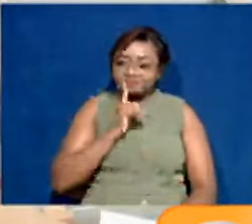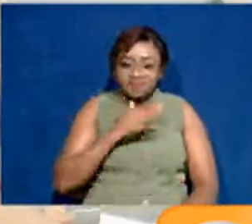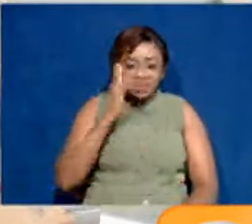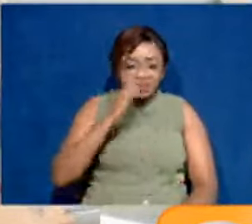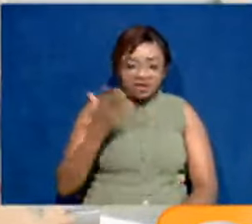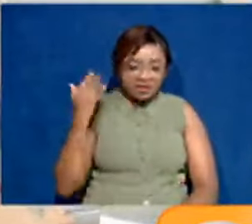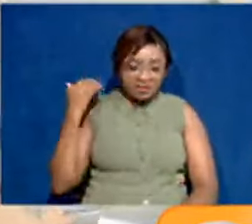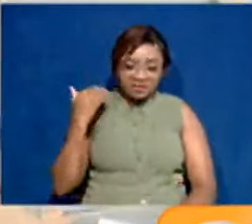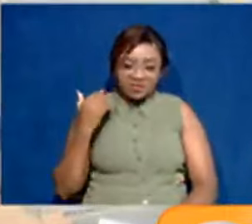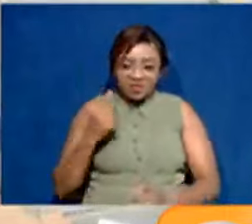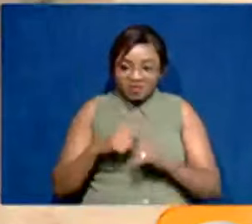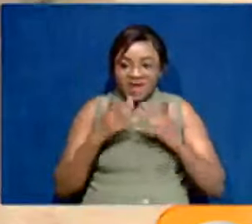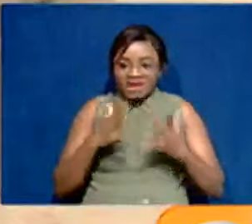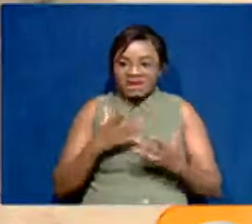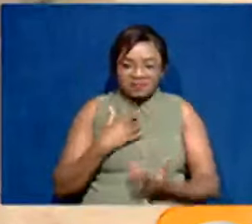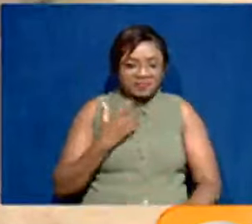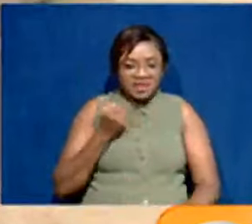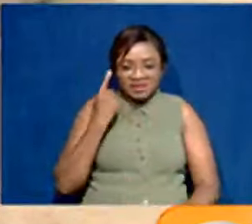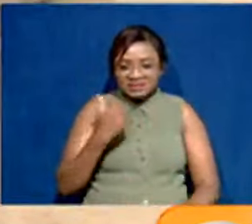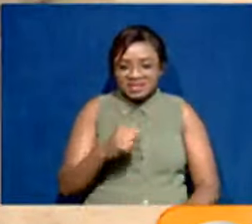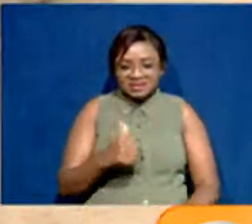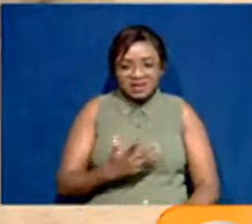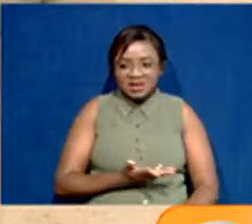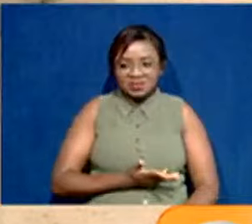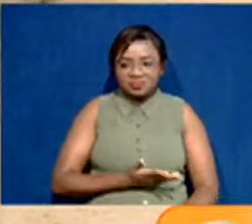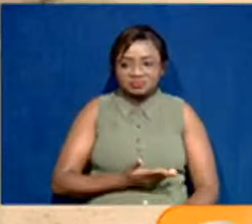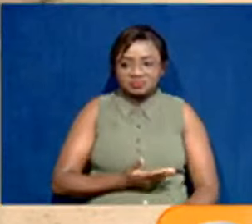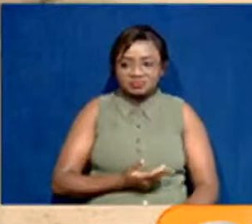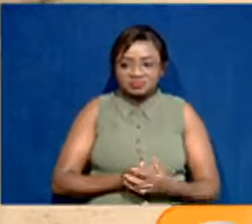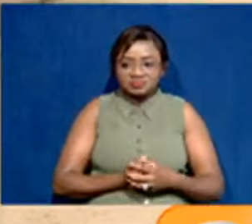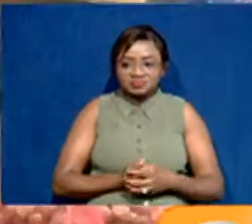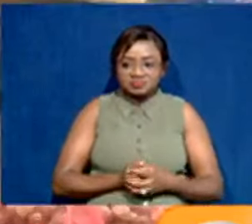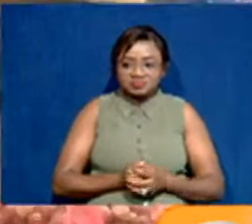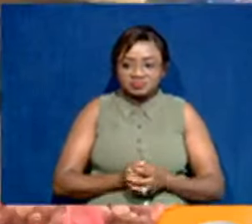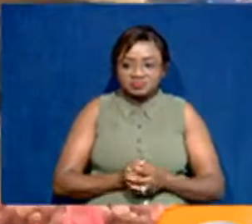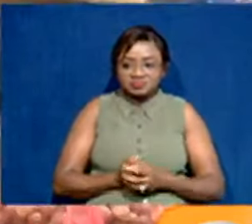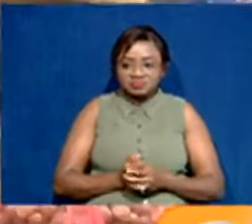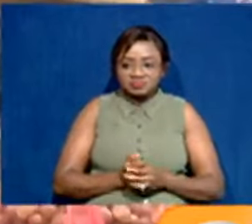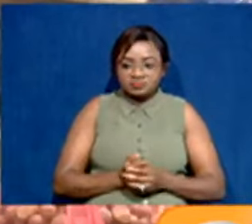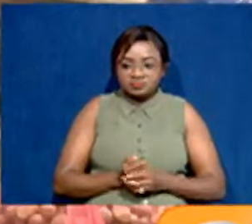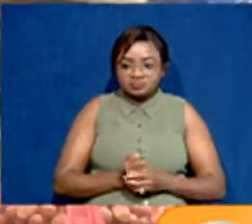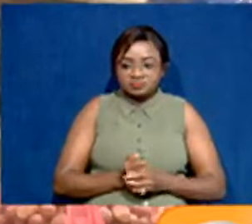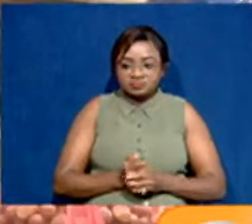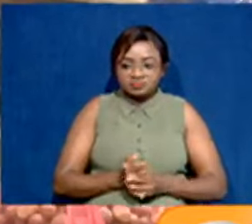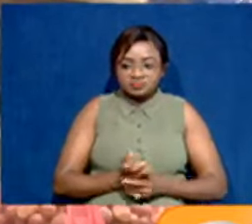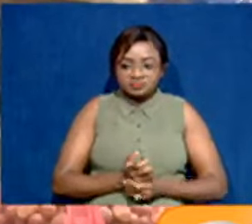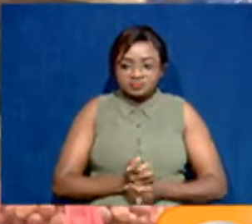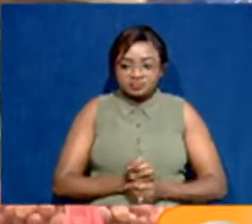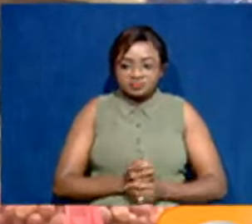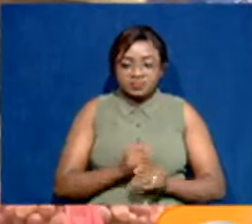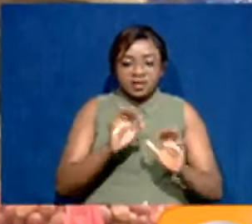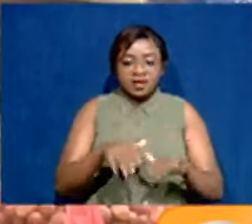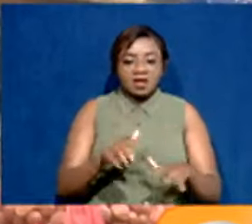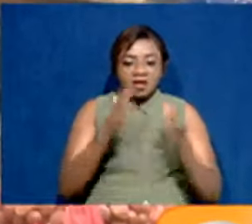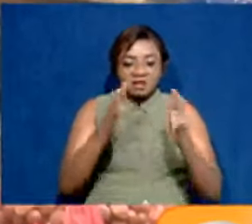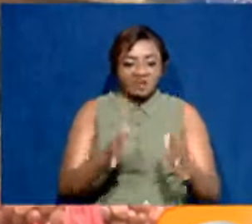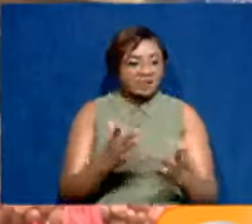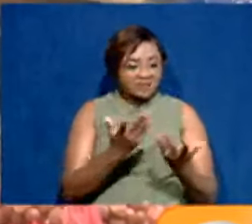before and is yet to understand what is happening. Wakulima walikosa mtu wa kuwanunulia, nikashukua